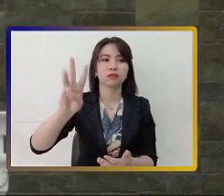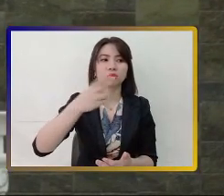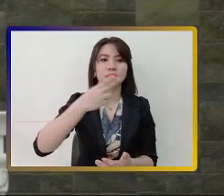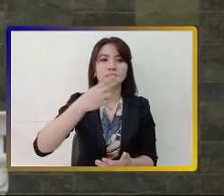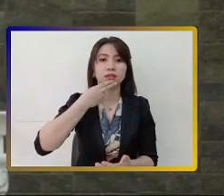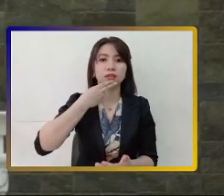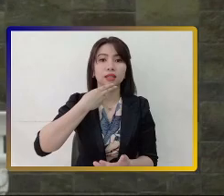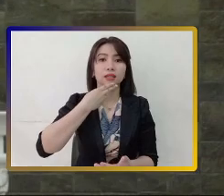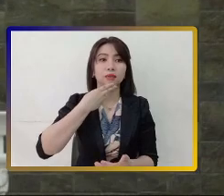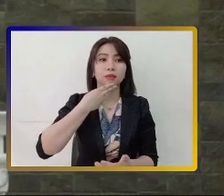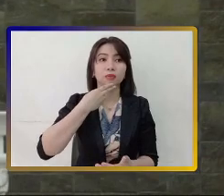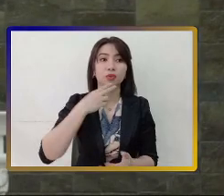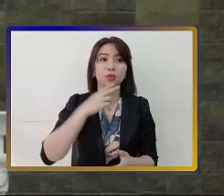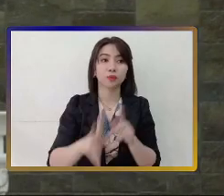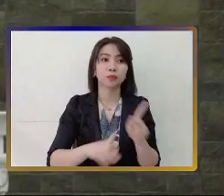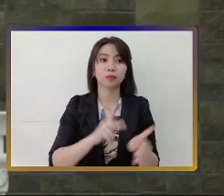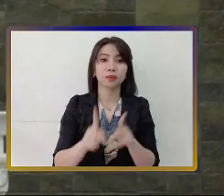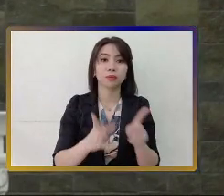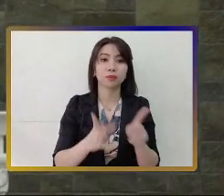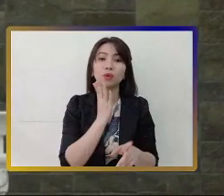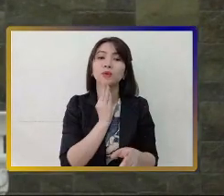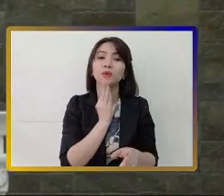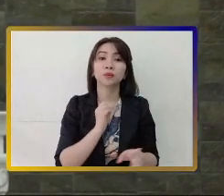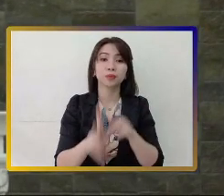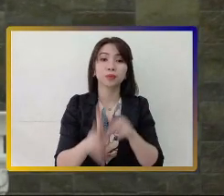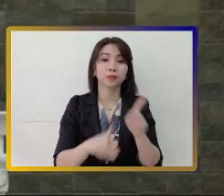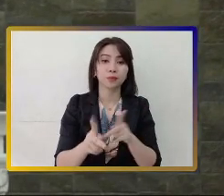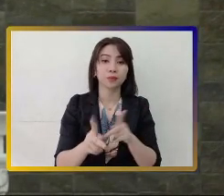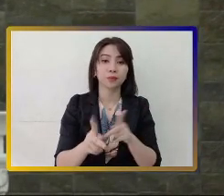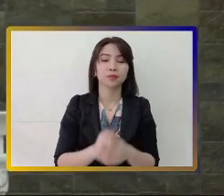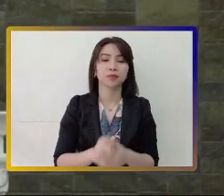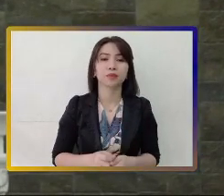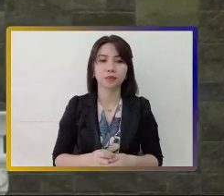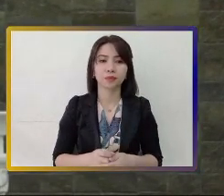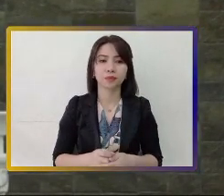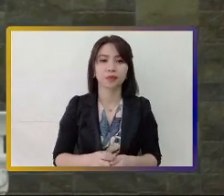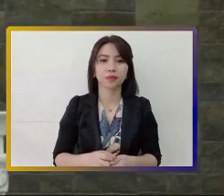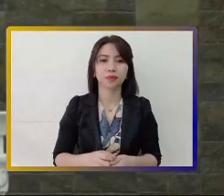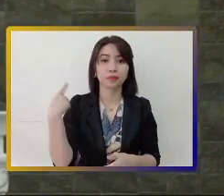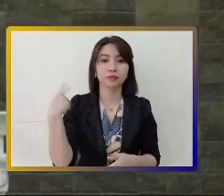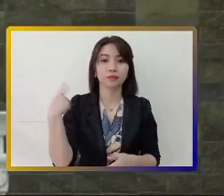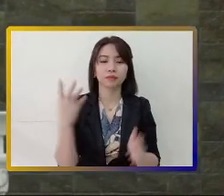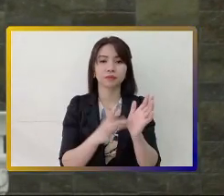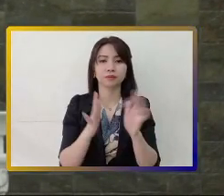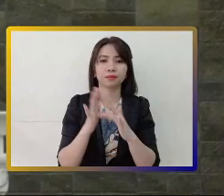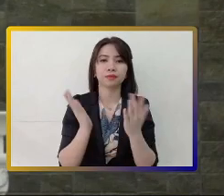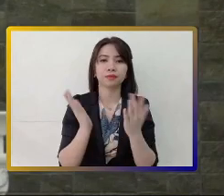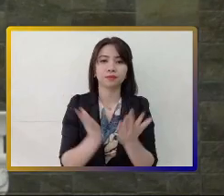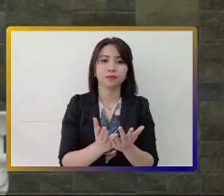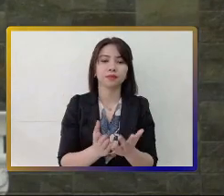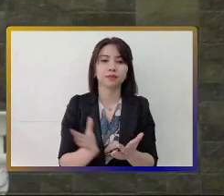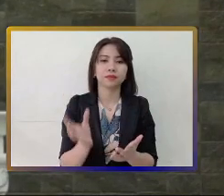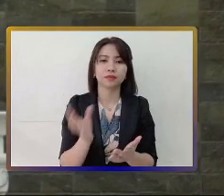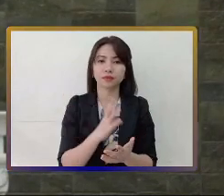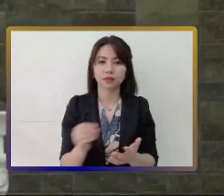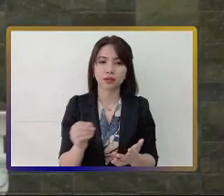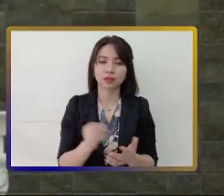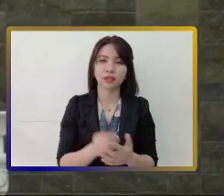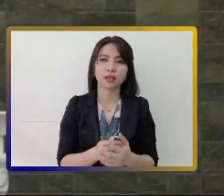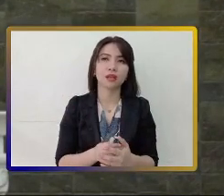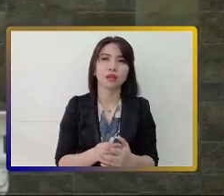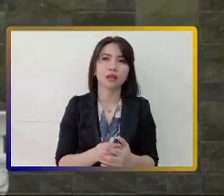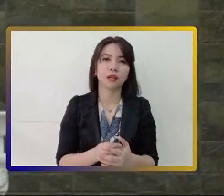tenak, kung tawagin. And tenak is the Hebrew Bible, okay? And also, it includes the Torah. Torah is the law